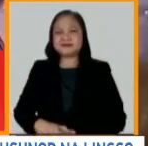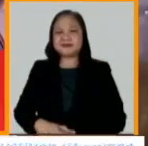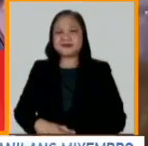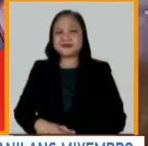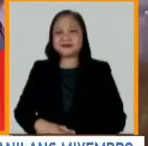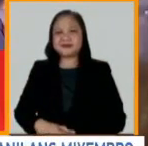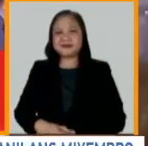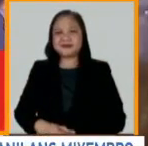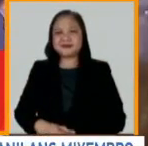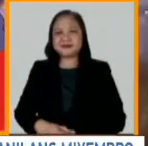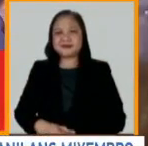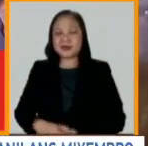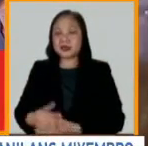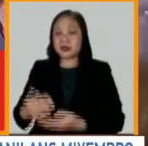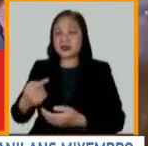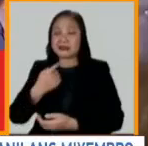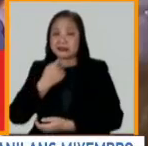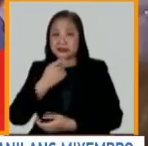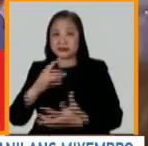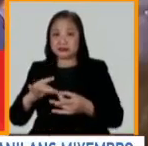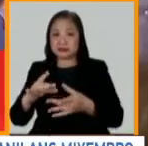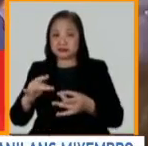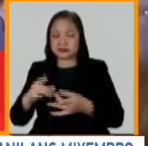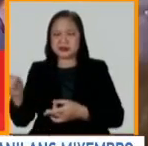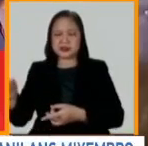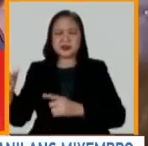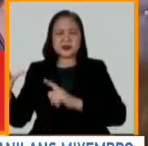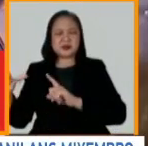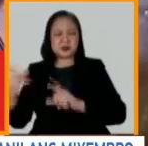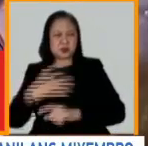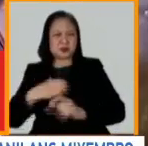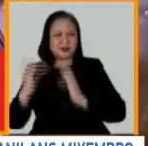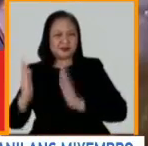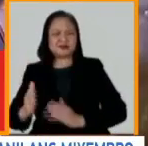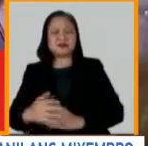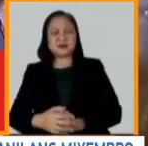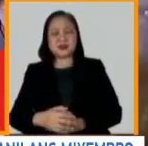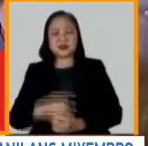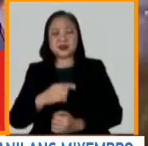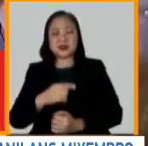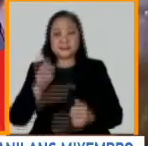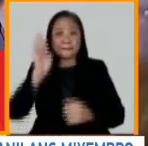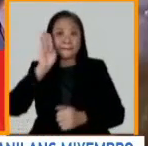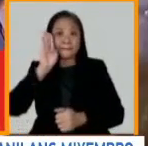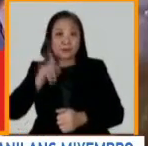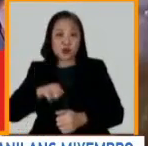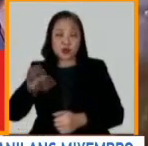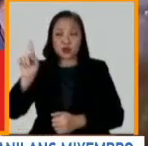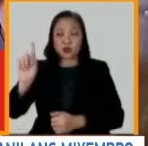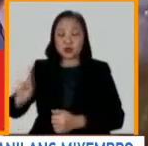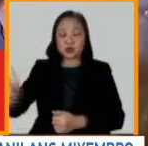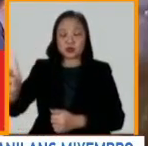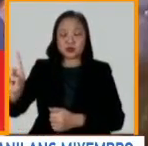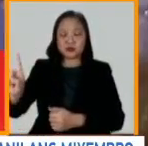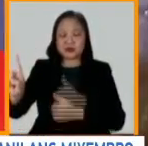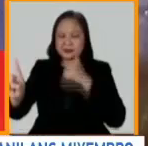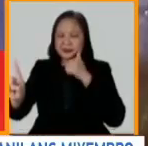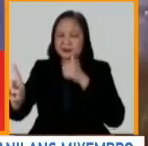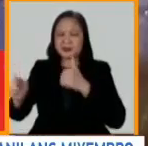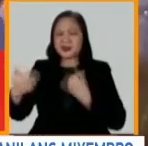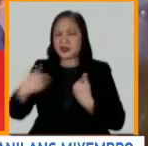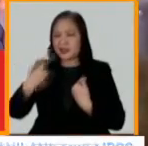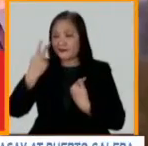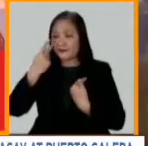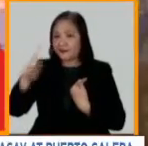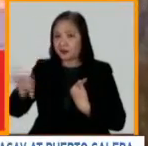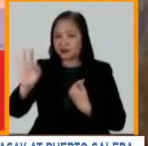According sa complainant naman, yung kuya niya, based sa autopsy report, nakatalikod